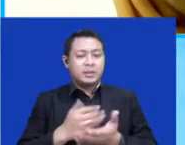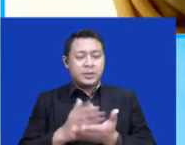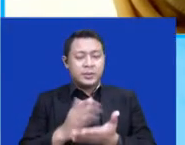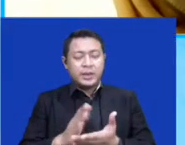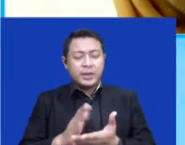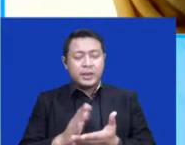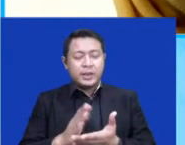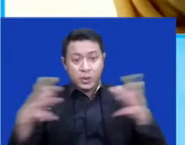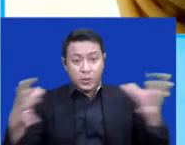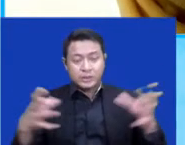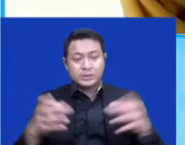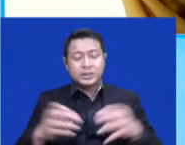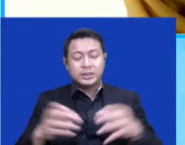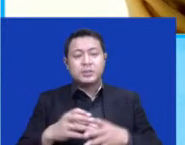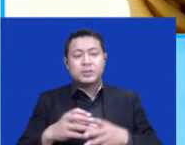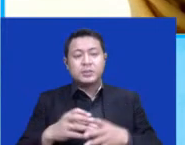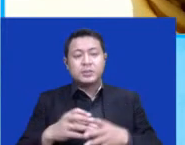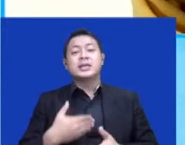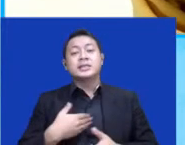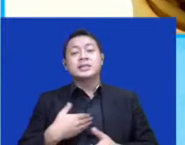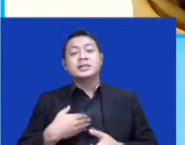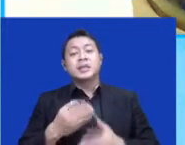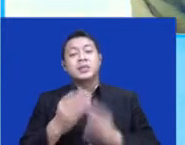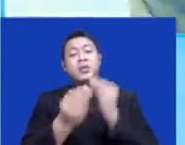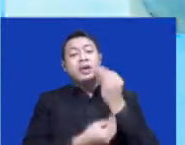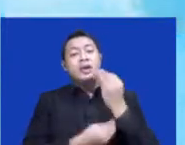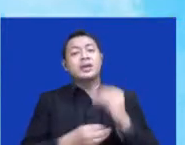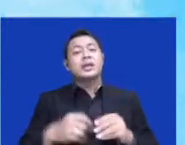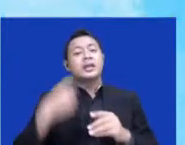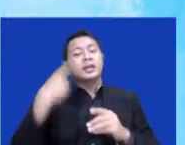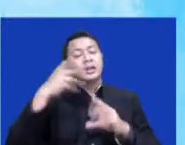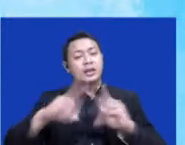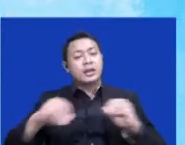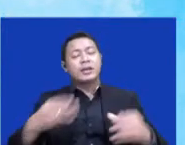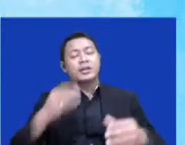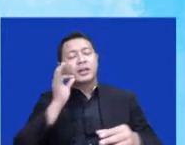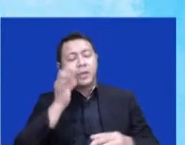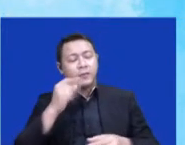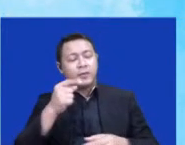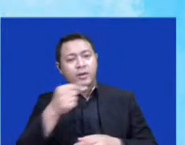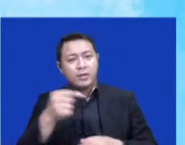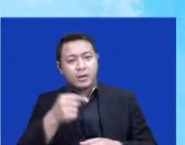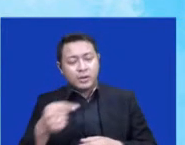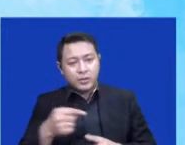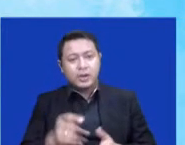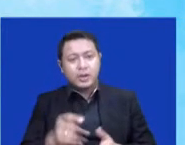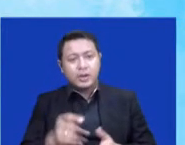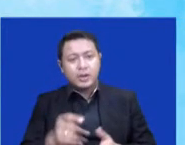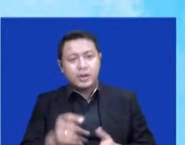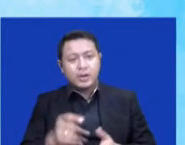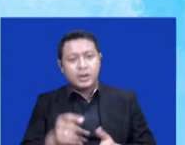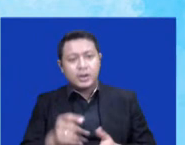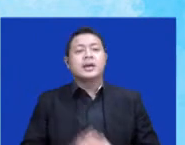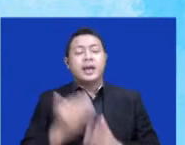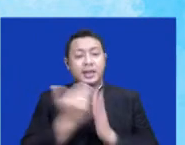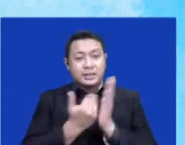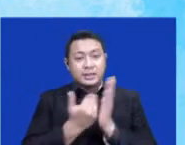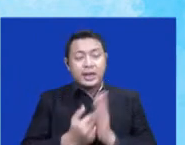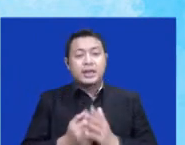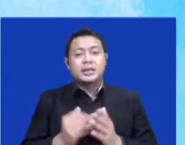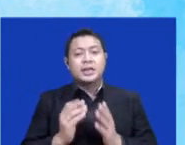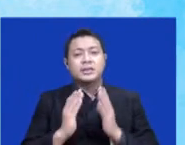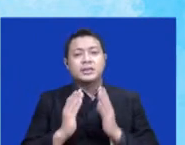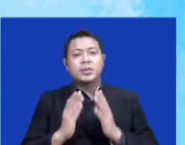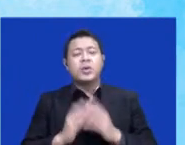besar. Saya mewakili kru yang bertugas meminta maaf kalau ada kekurangan sama penyelenggaraan acara ini, dan tentunya mudah-mudahan saja Young